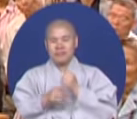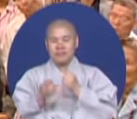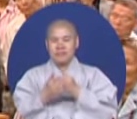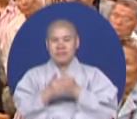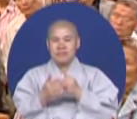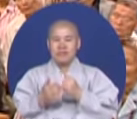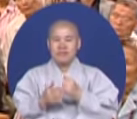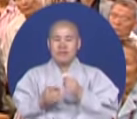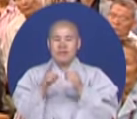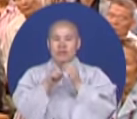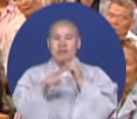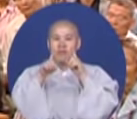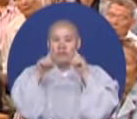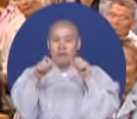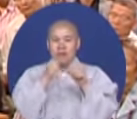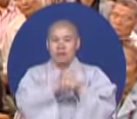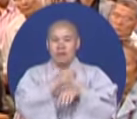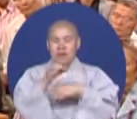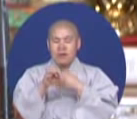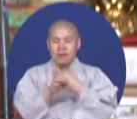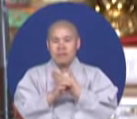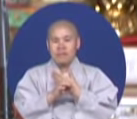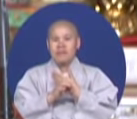그러니까 사찰이라고 하면